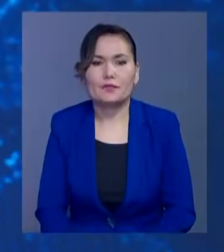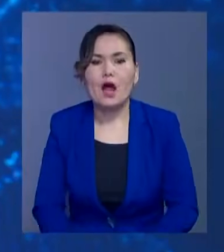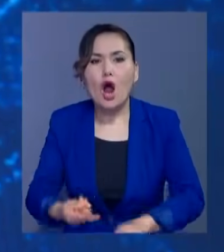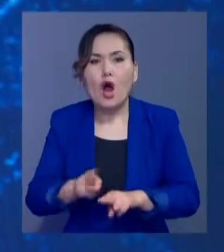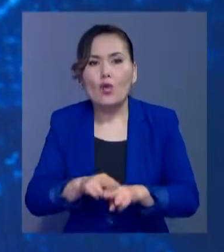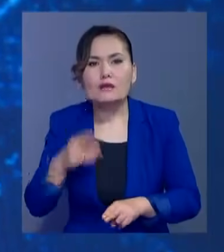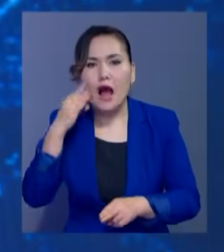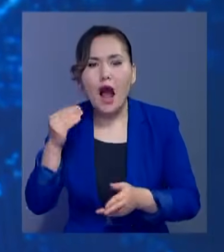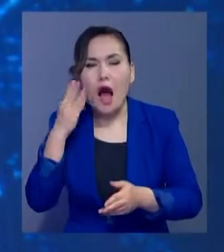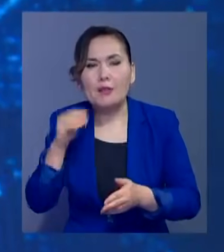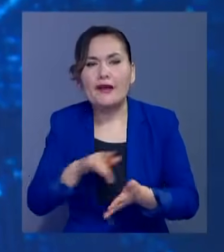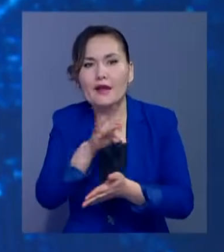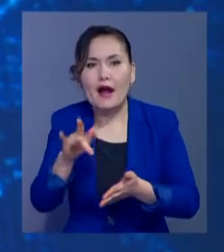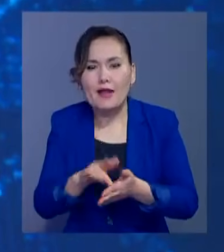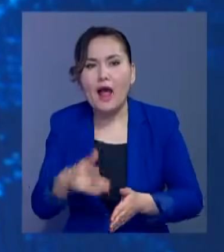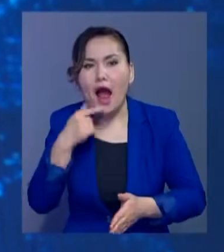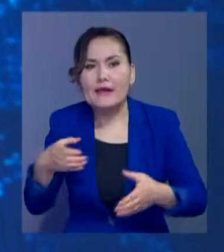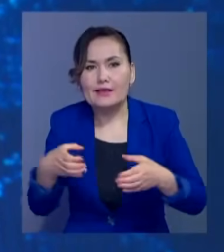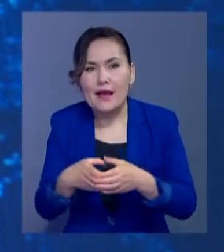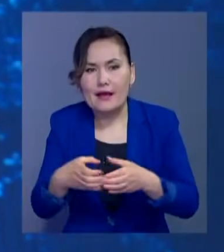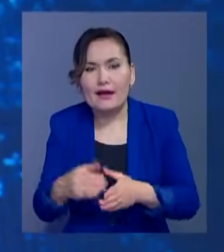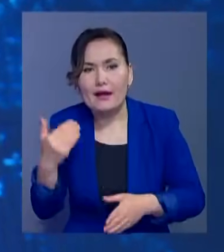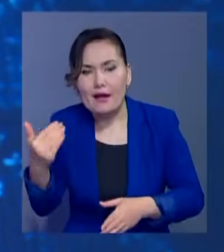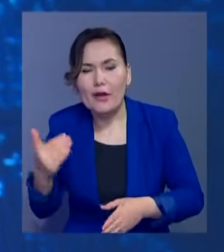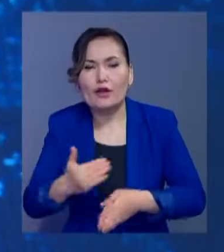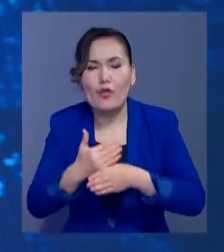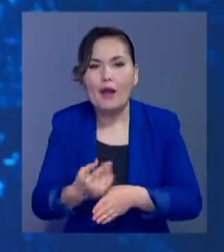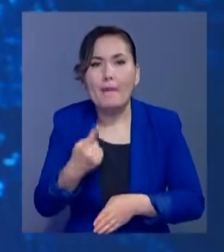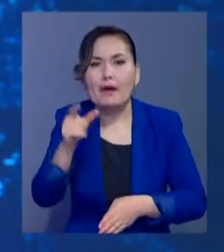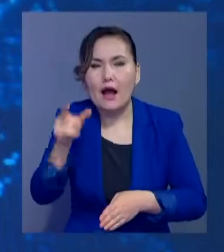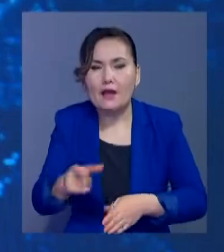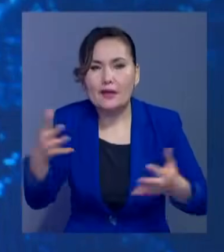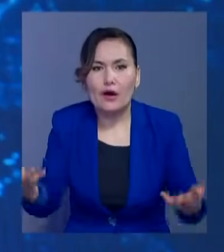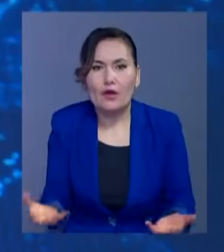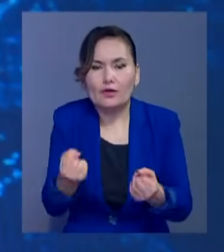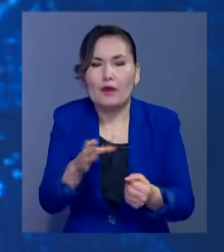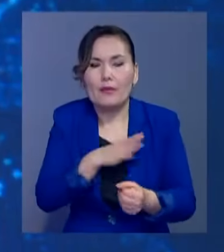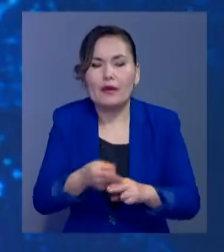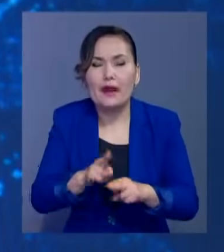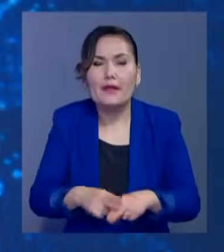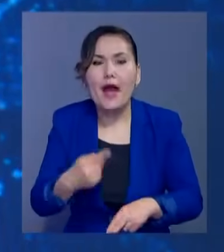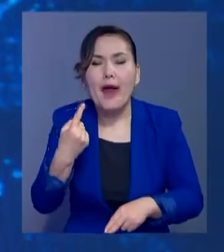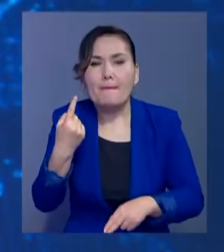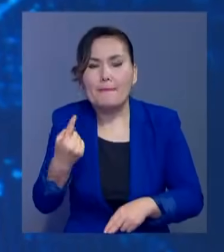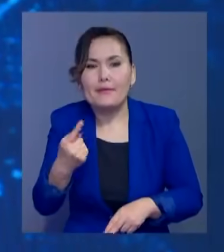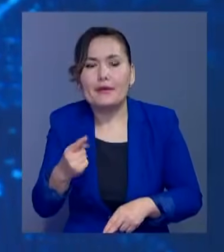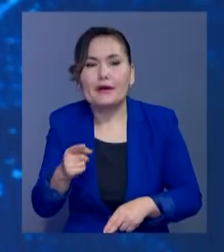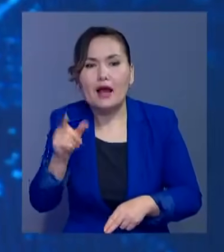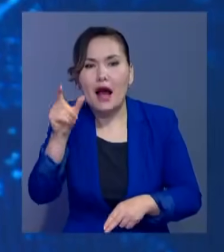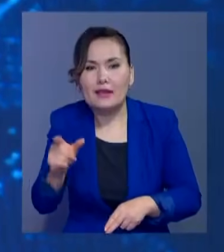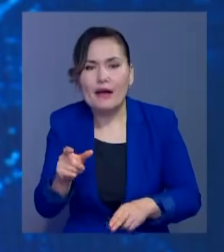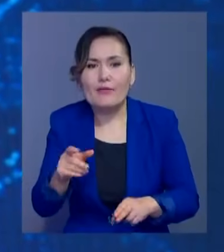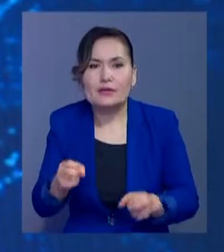Осы Алматыда әскери қызметшілері бір азаматты аман алып қалды. Қарақшының пышағынан жарақаттанып, көшеде қансырап